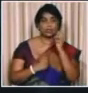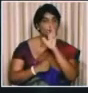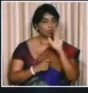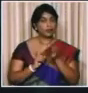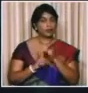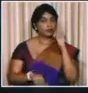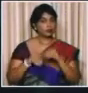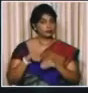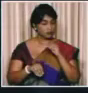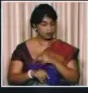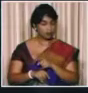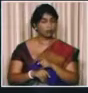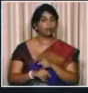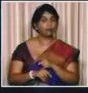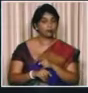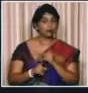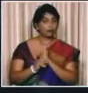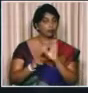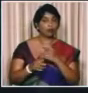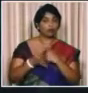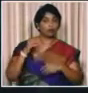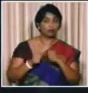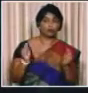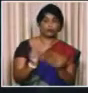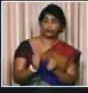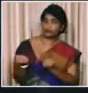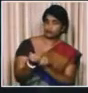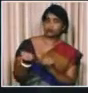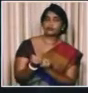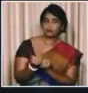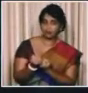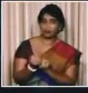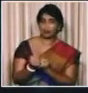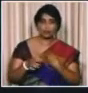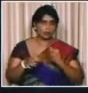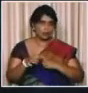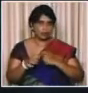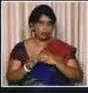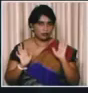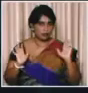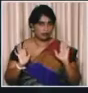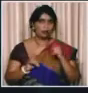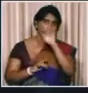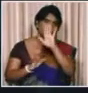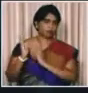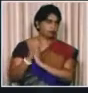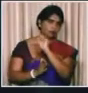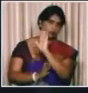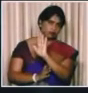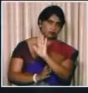2019 ජනාධිපතිවරණය සඳහා ඍජුව එක් දේශපාලන ව්‍යාපාරයක් වෙනුවෙන් වැඩ කරා ප්‍රශ්න කරන්නේ ඒක ඔහුට තිබෙන අයිතිය